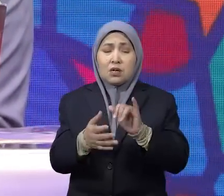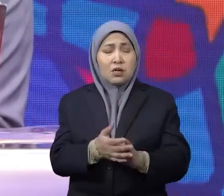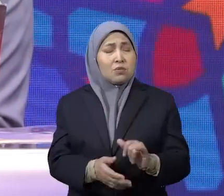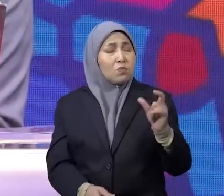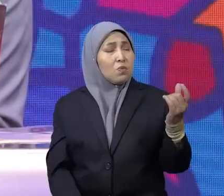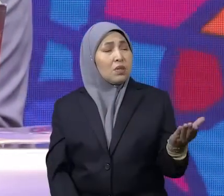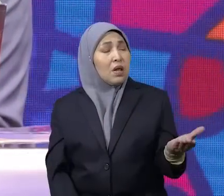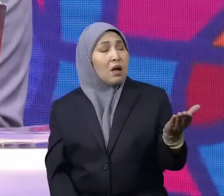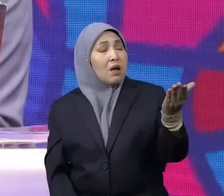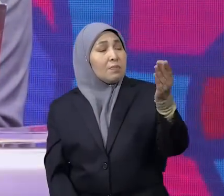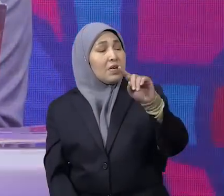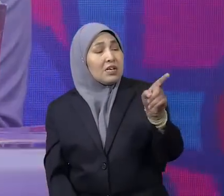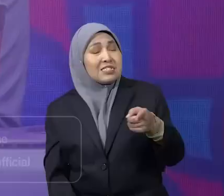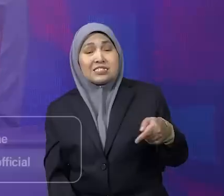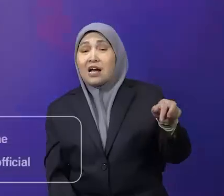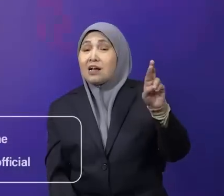Hunalika da'a